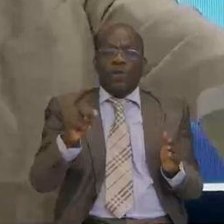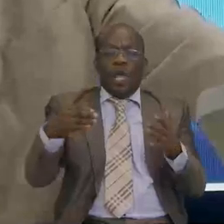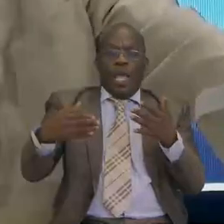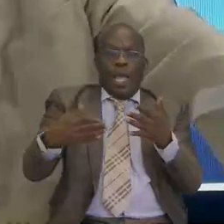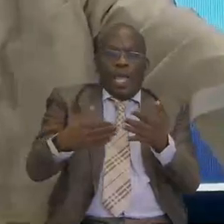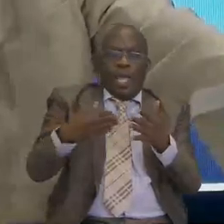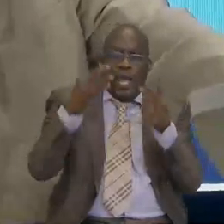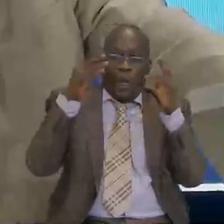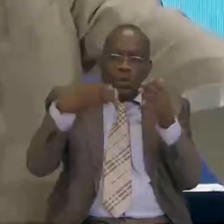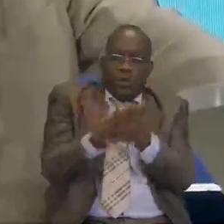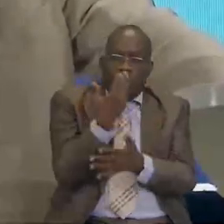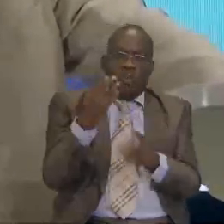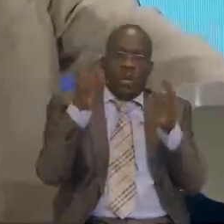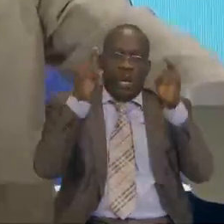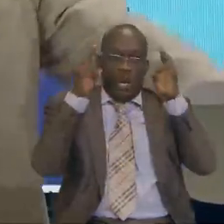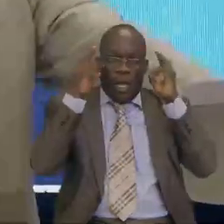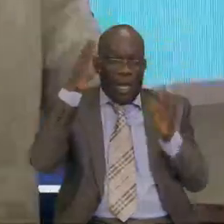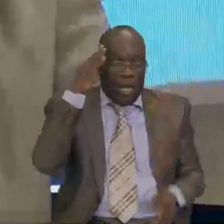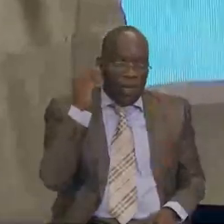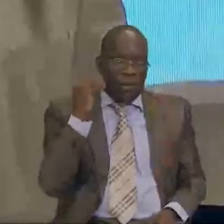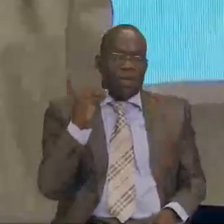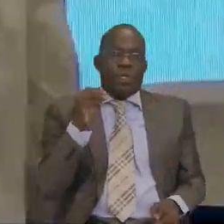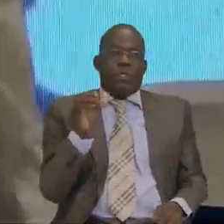espérer les nouvelles expériences.